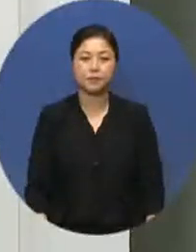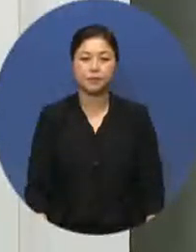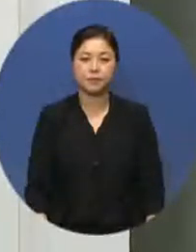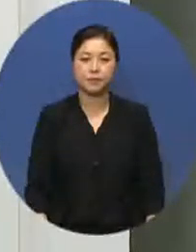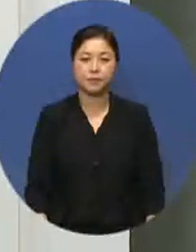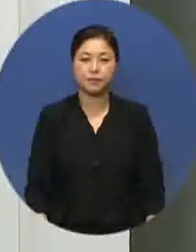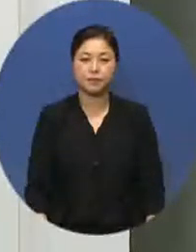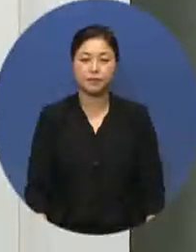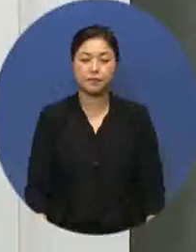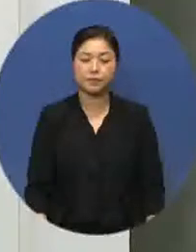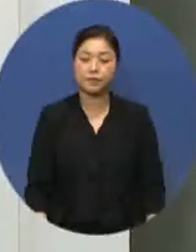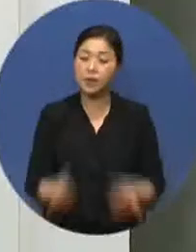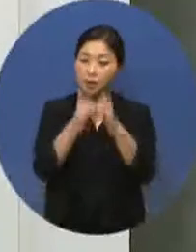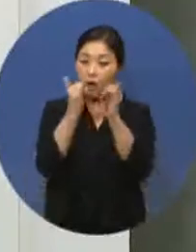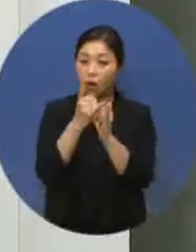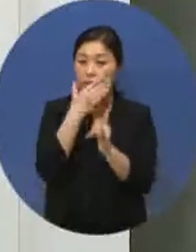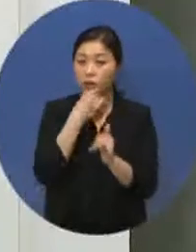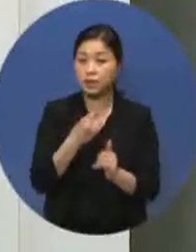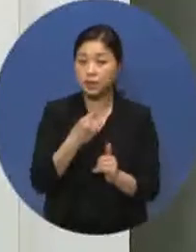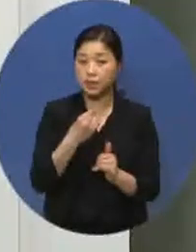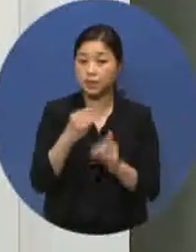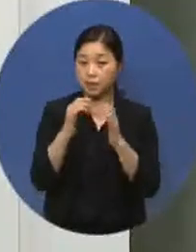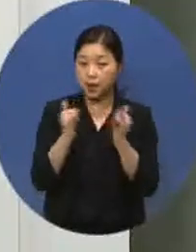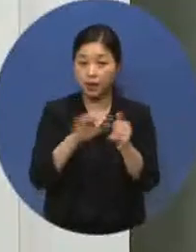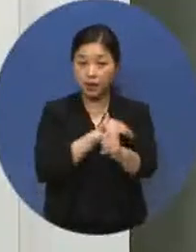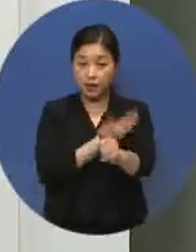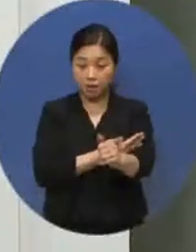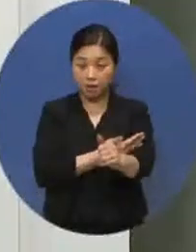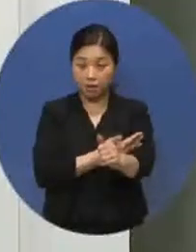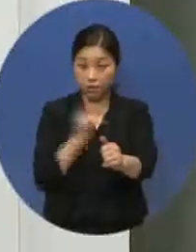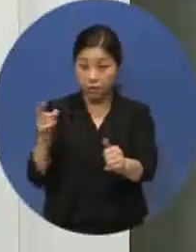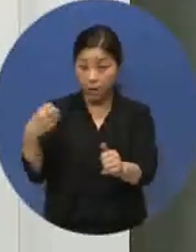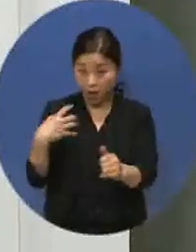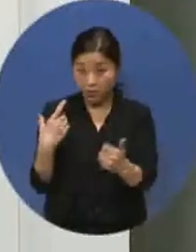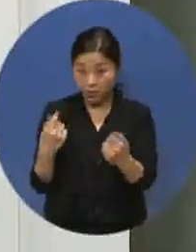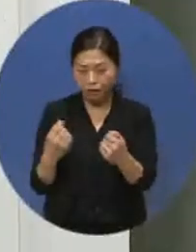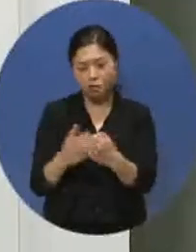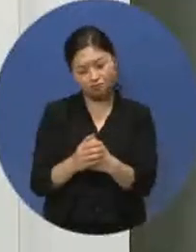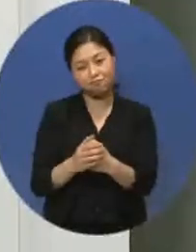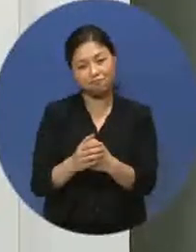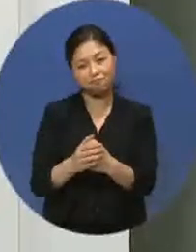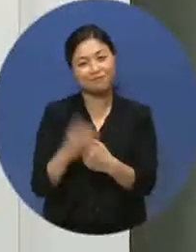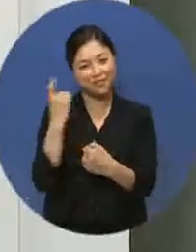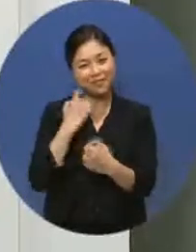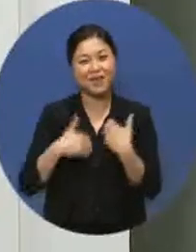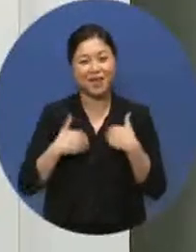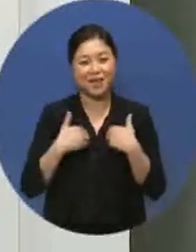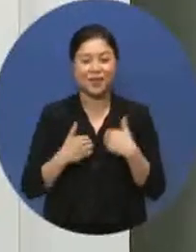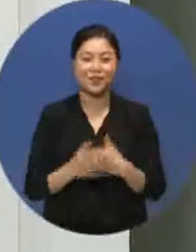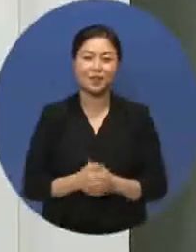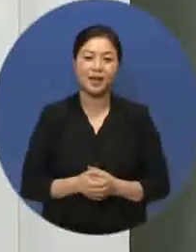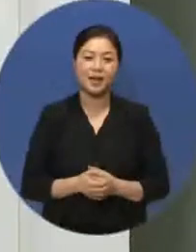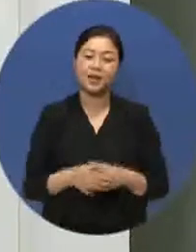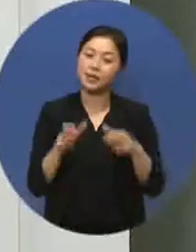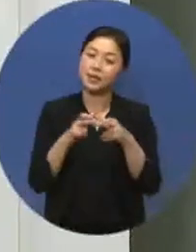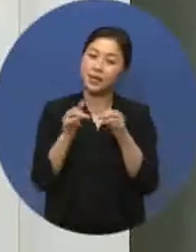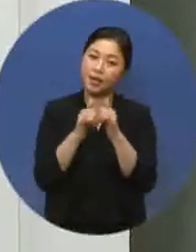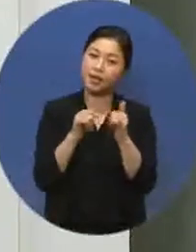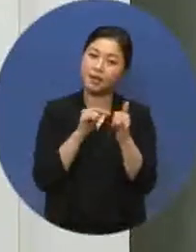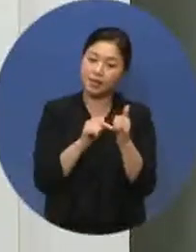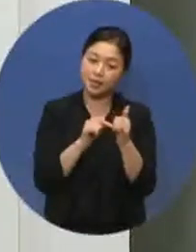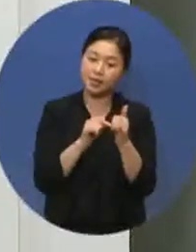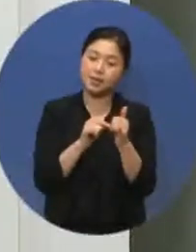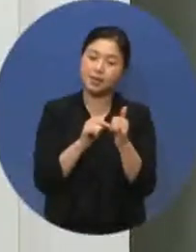아까 그 사회복지사 자격을 네. 얘기하시니까 네. 아주 참 반가운데 이